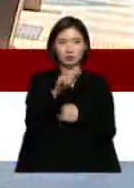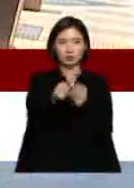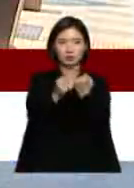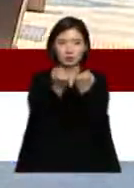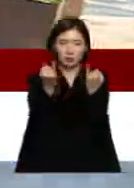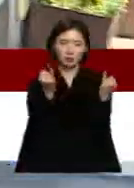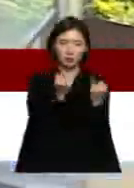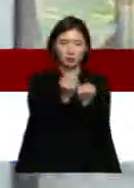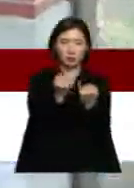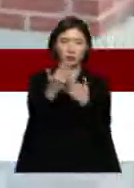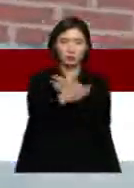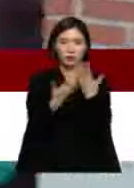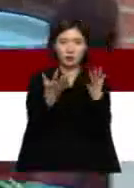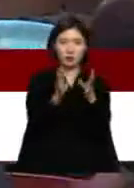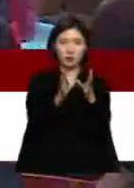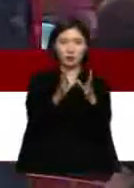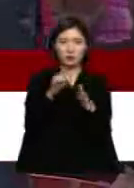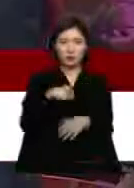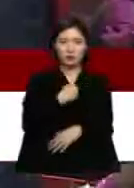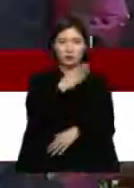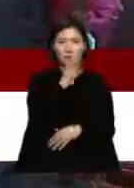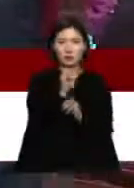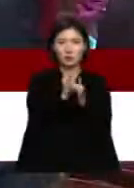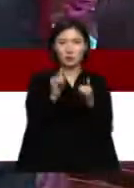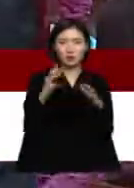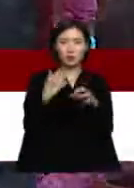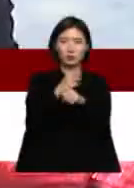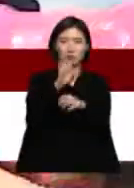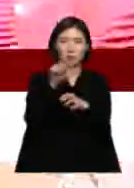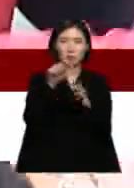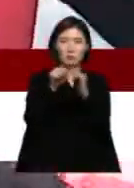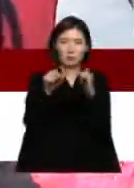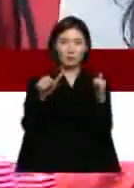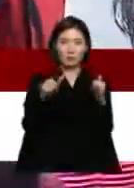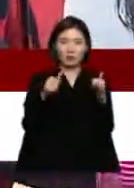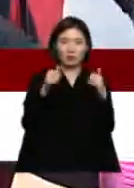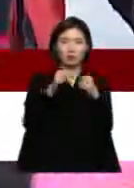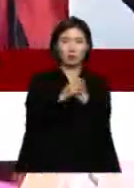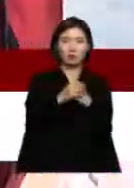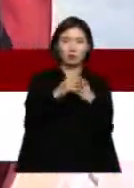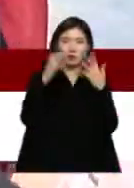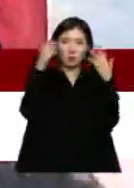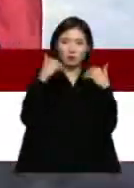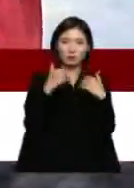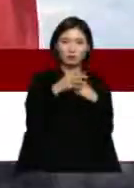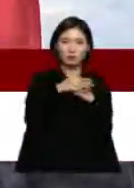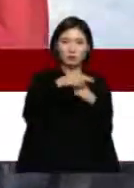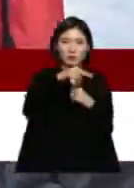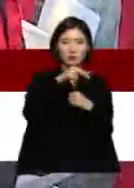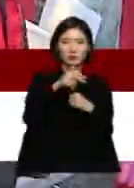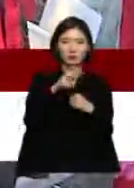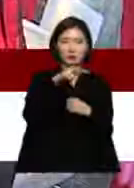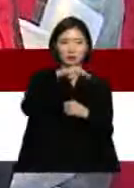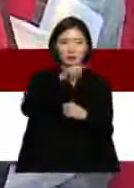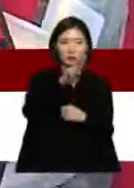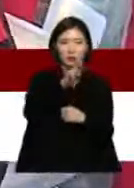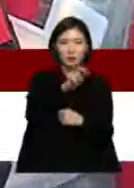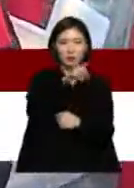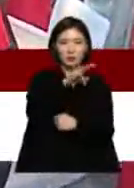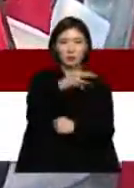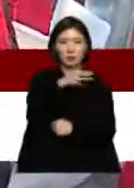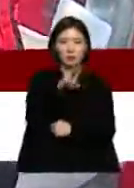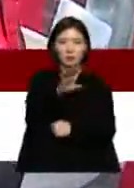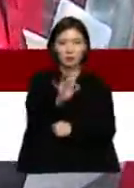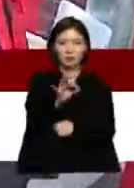봉사단이 보살피고 있는 홀몸 어르신은 모두 45명으로 여름에는 삼계탕을 대접하고 겨울에는 김장김치를